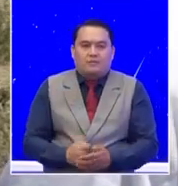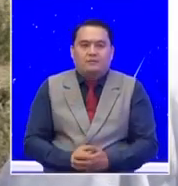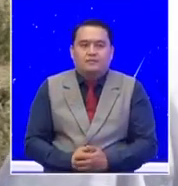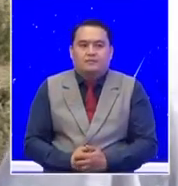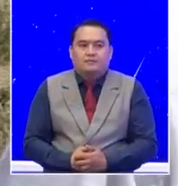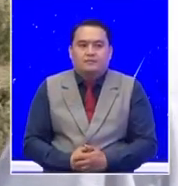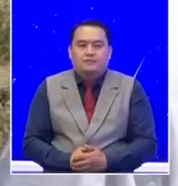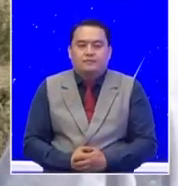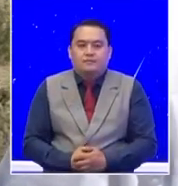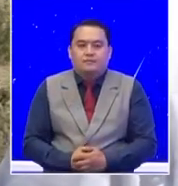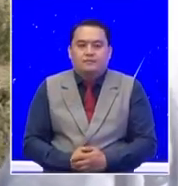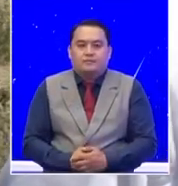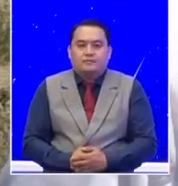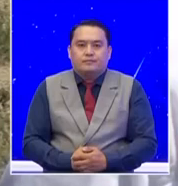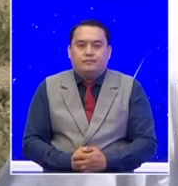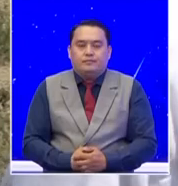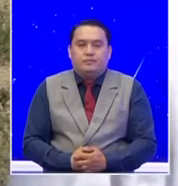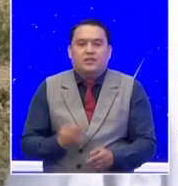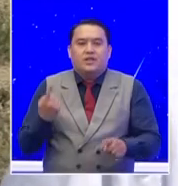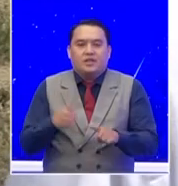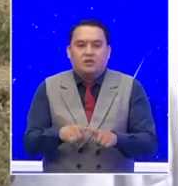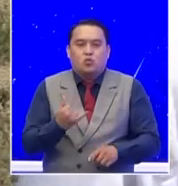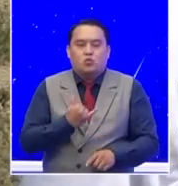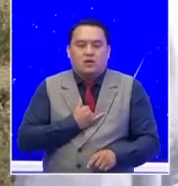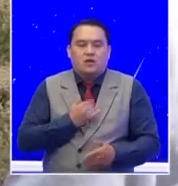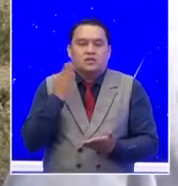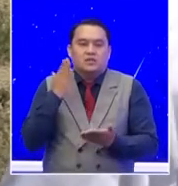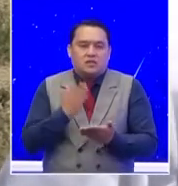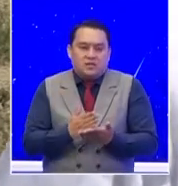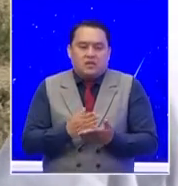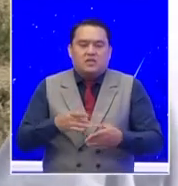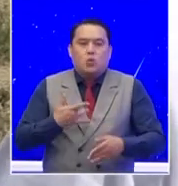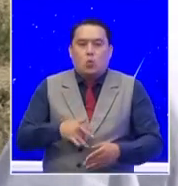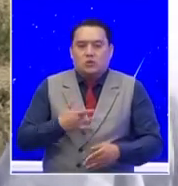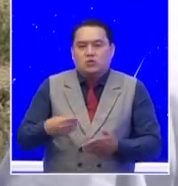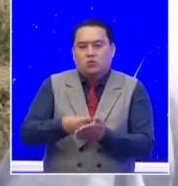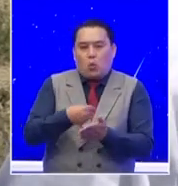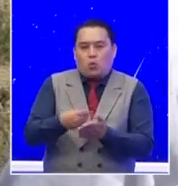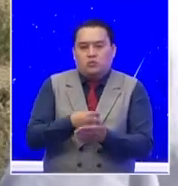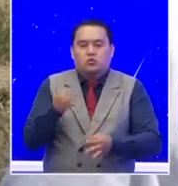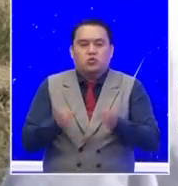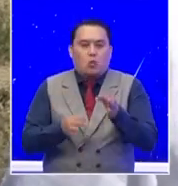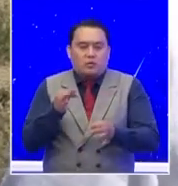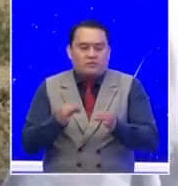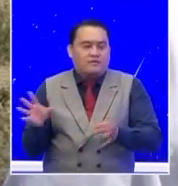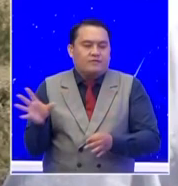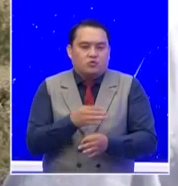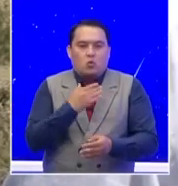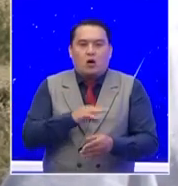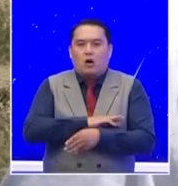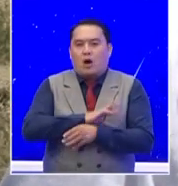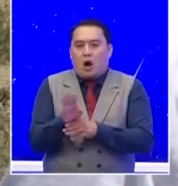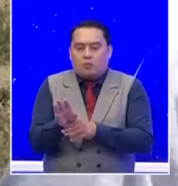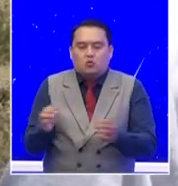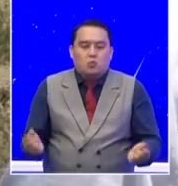тандыр нужен техника варвар birds техники достаточно с минеральными удобрениями субсидиями и топливом государство оказывает кристианом